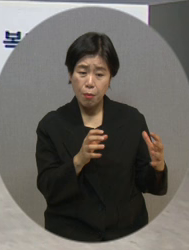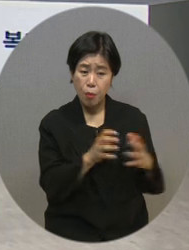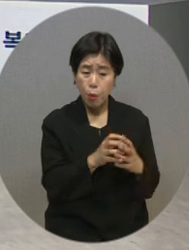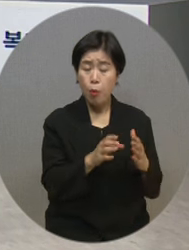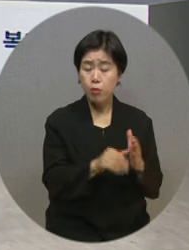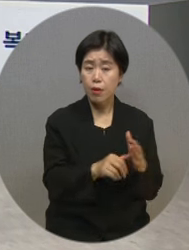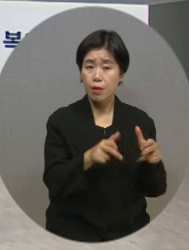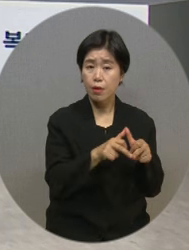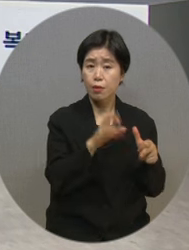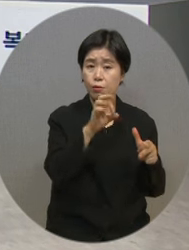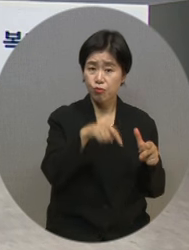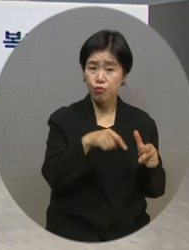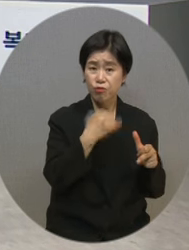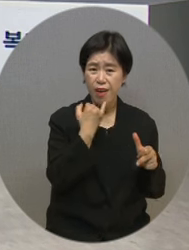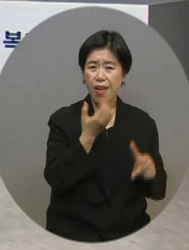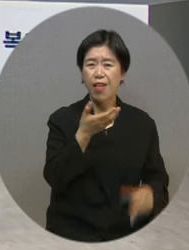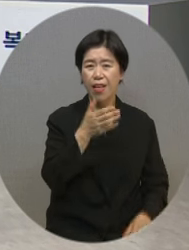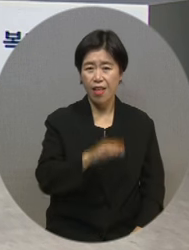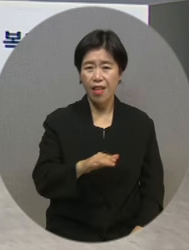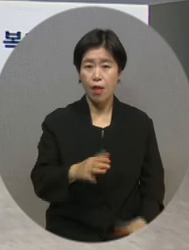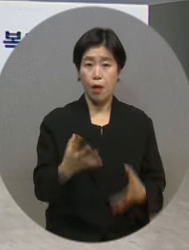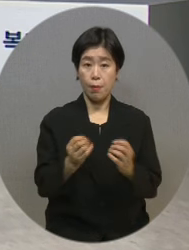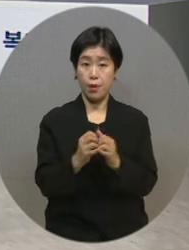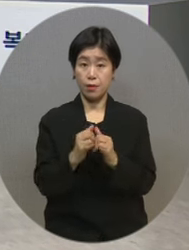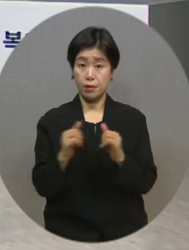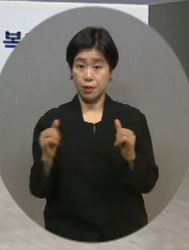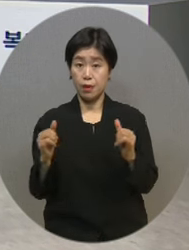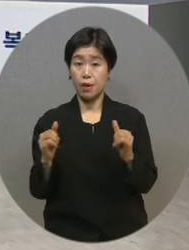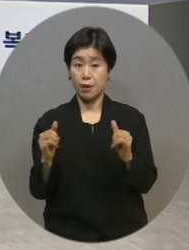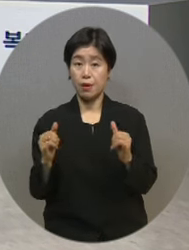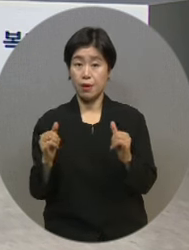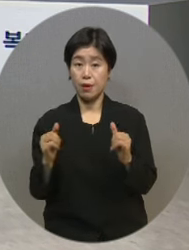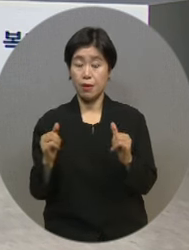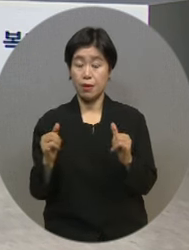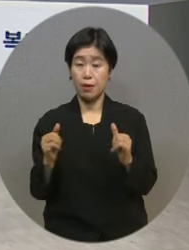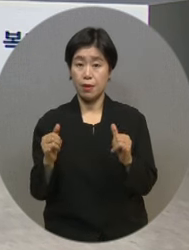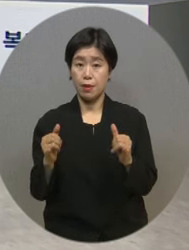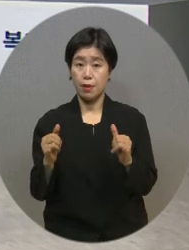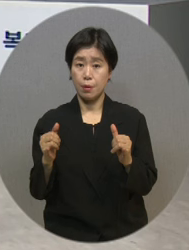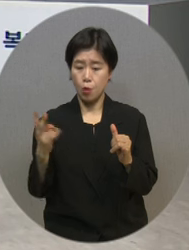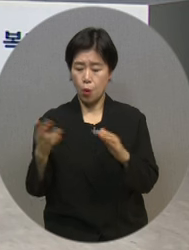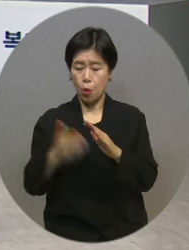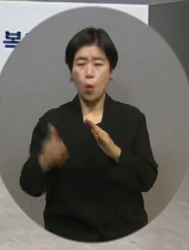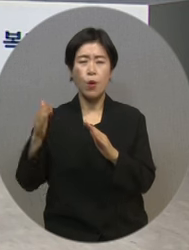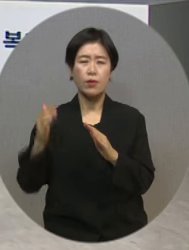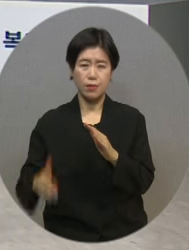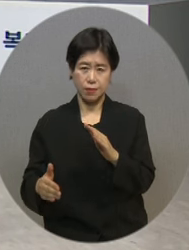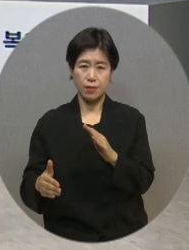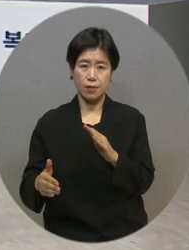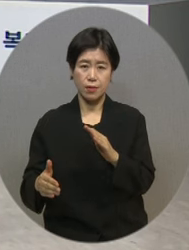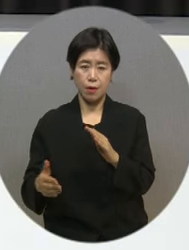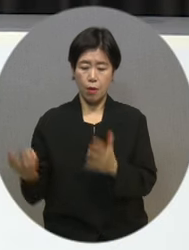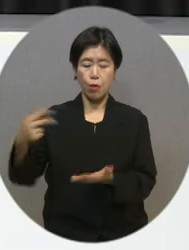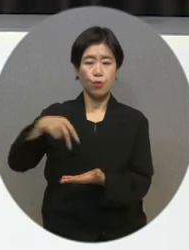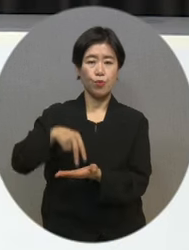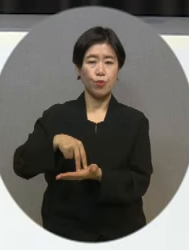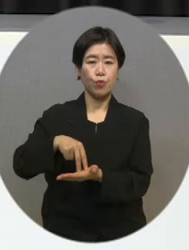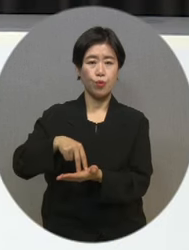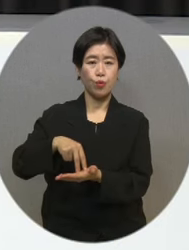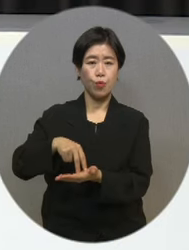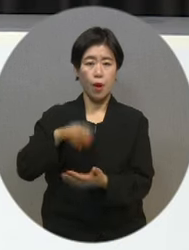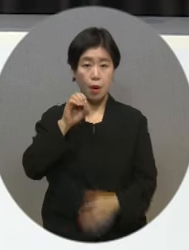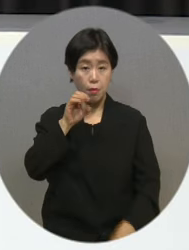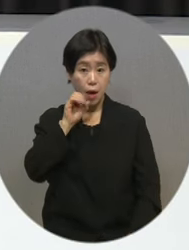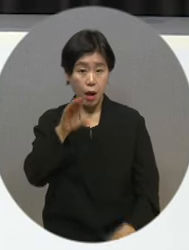것처럼 여러분들이 모였을 때는 또 사용 가능한 해도 괜찮다. 용어이겠지만 공식적인 선상에서 이런